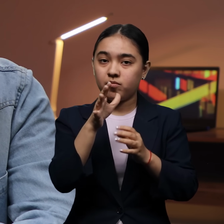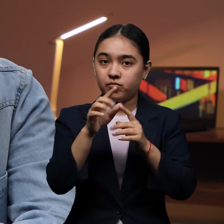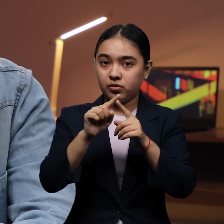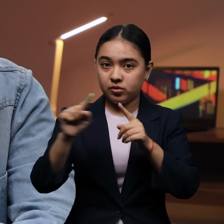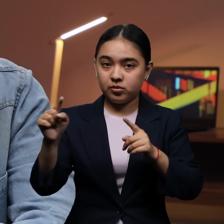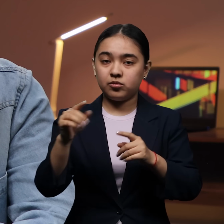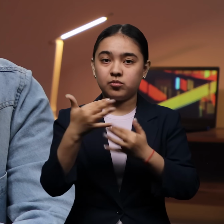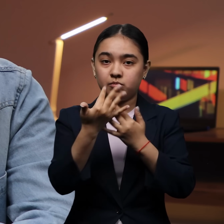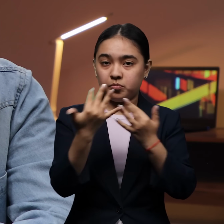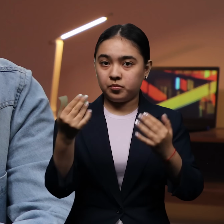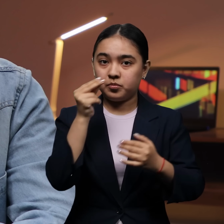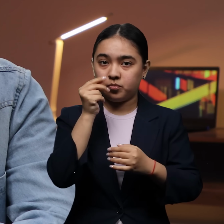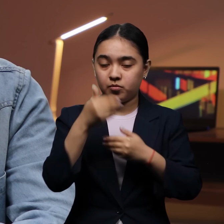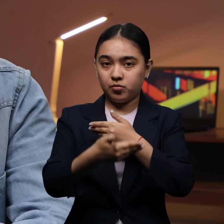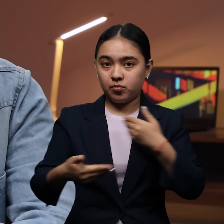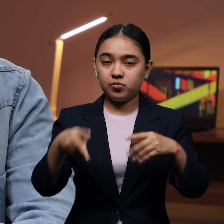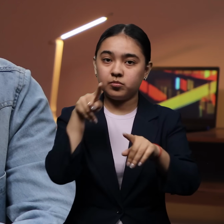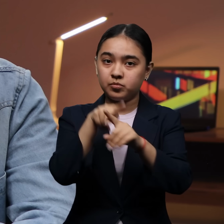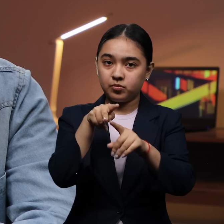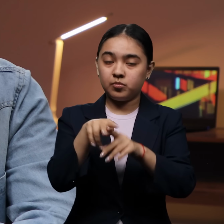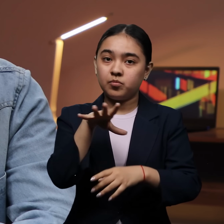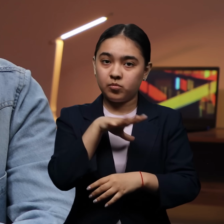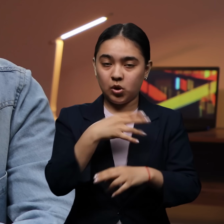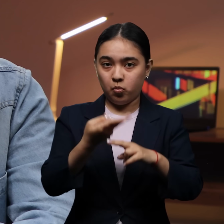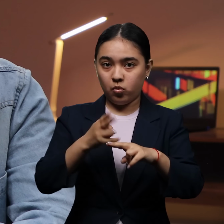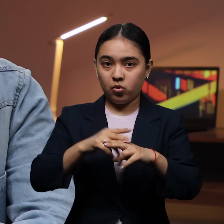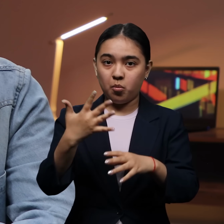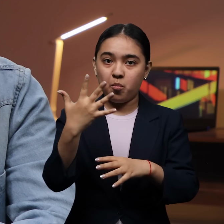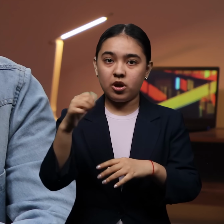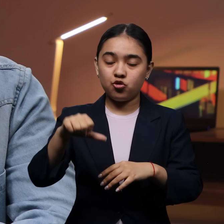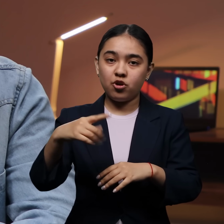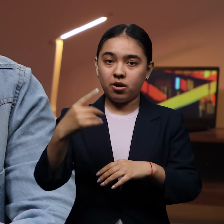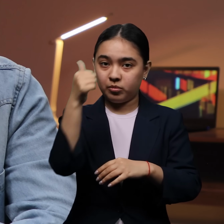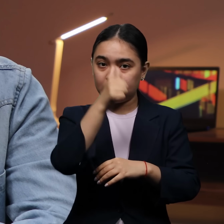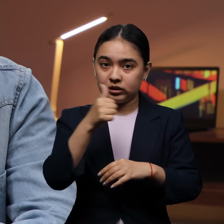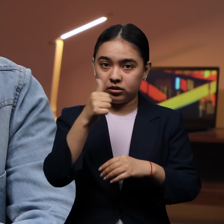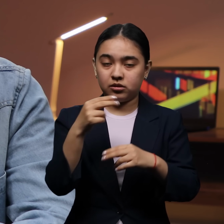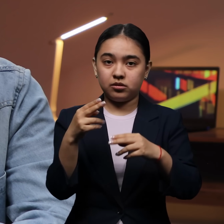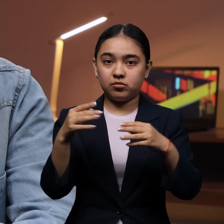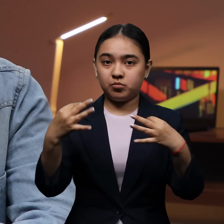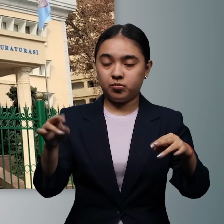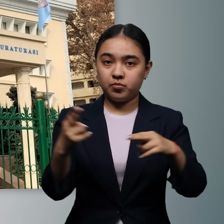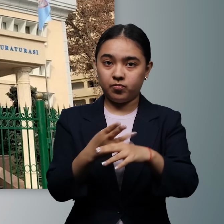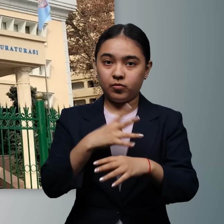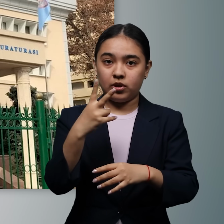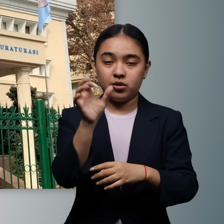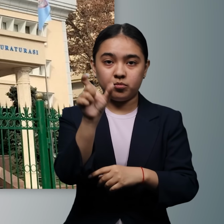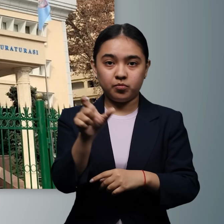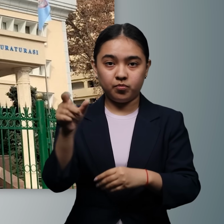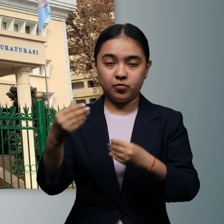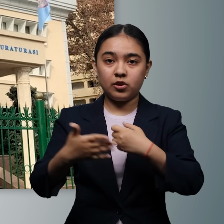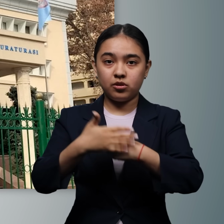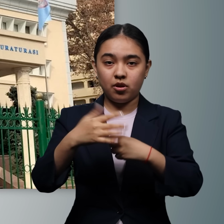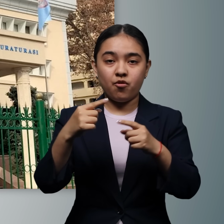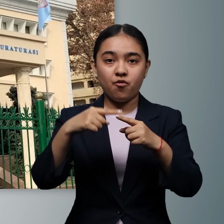davomida turli erkaklar bilan jinsiy aloqa qilishga majburlab kelgan. Buning uchun u 5,5 yilga ozodlikdan mahrum qilindi. Ikki amaldorga